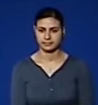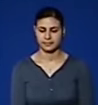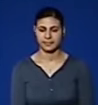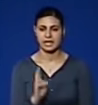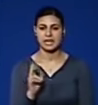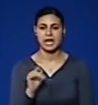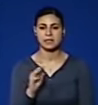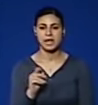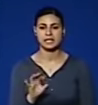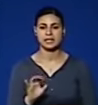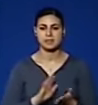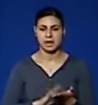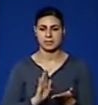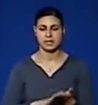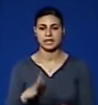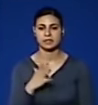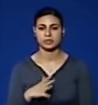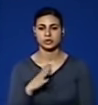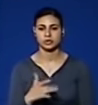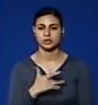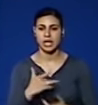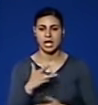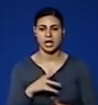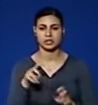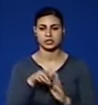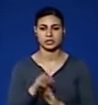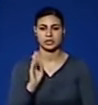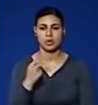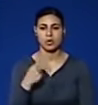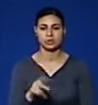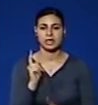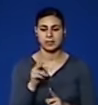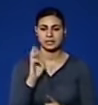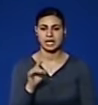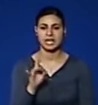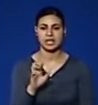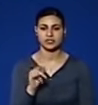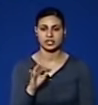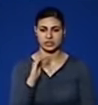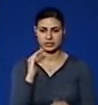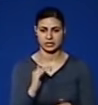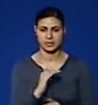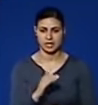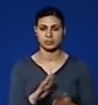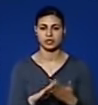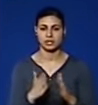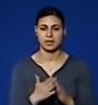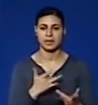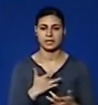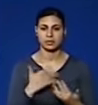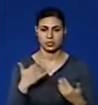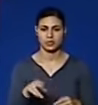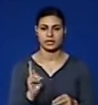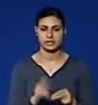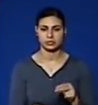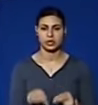კარმენის პრემიერა თბილისის ოპერის თეატრში 20 აპრილს გაიმართება და მას ანიტა რაჭველიშვილი იმღერებს. შეთანხმება თეატრთან უკვე